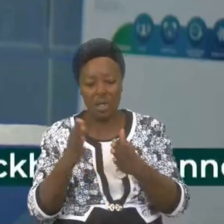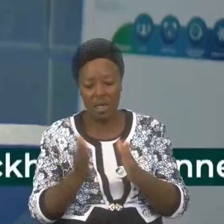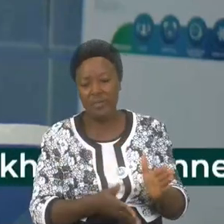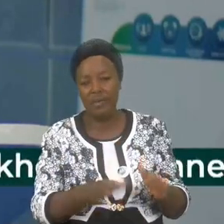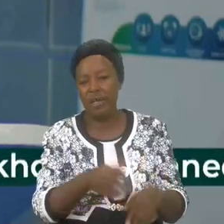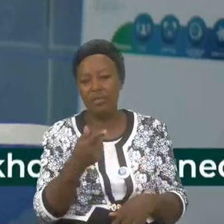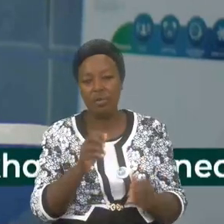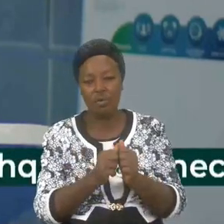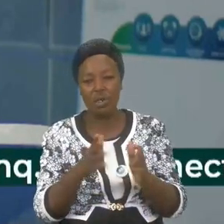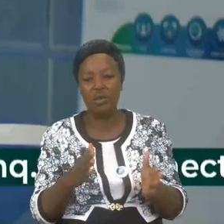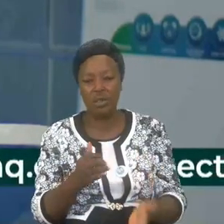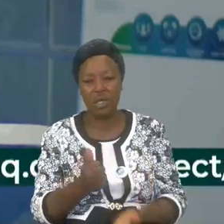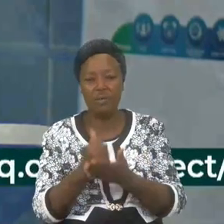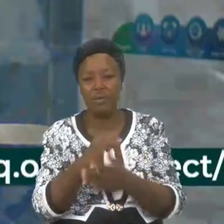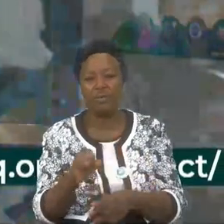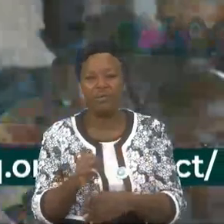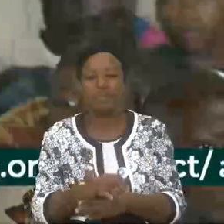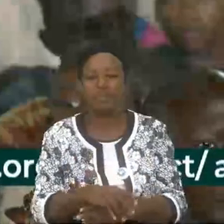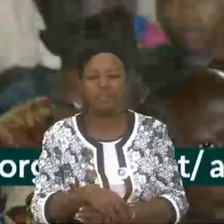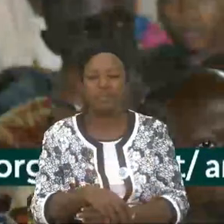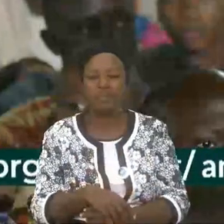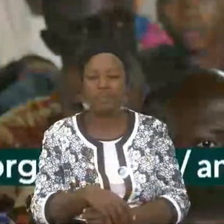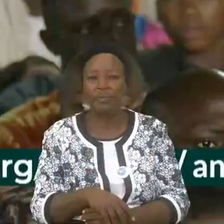et ne négligeons personne.